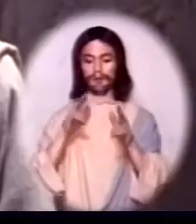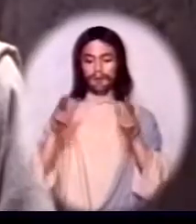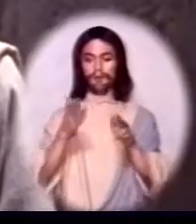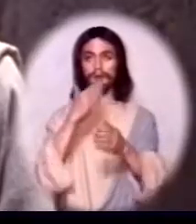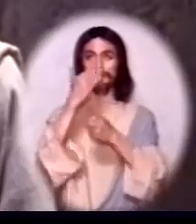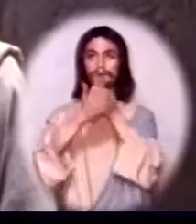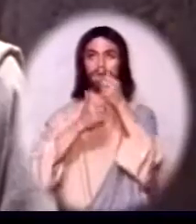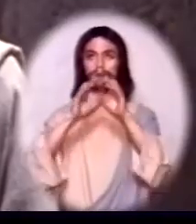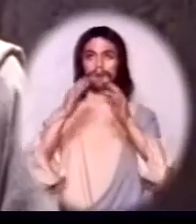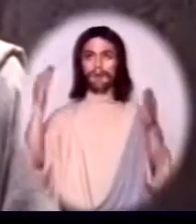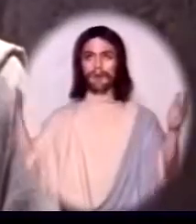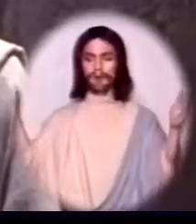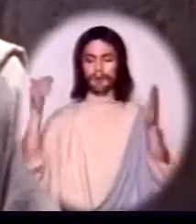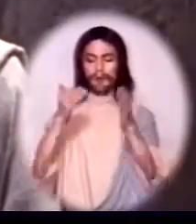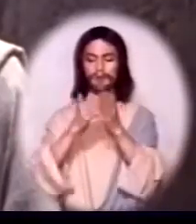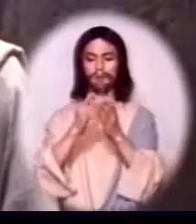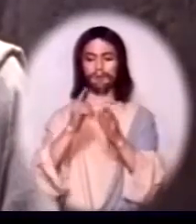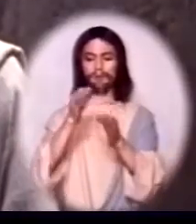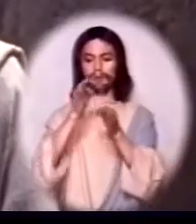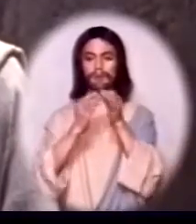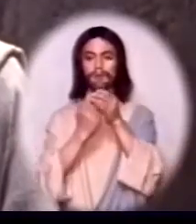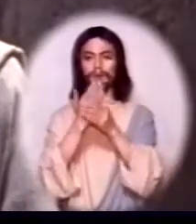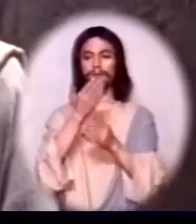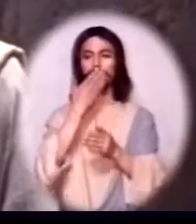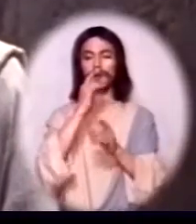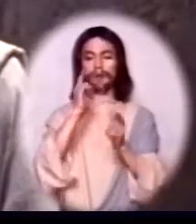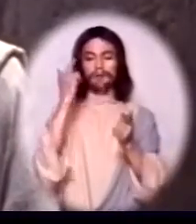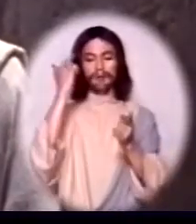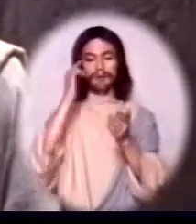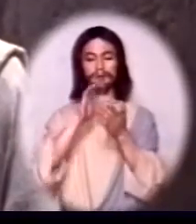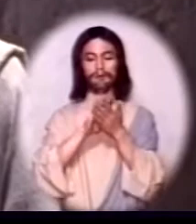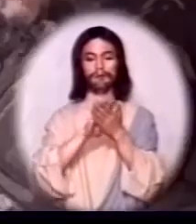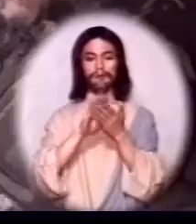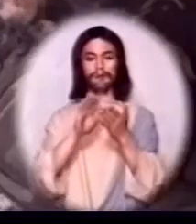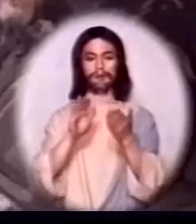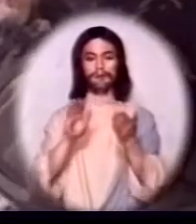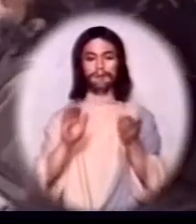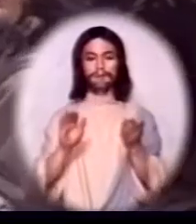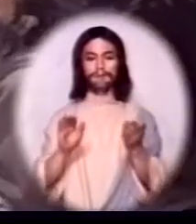내가 이제부터 하나님의 나라가 임할 때까지 포도나무에서 난 것을 마시지 아니하리라.